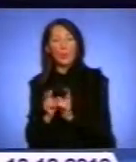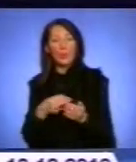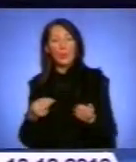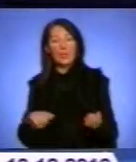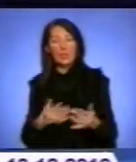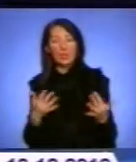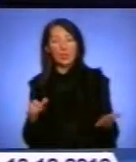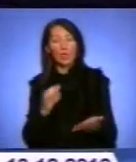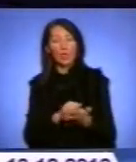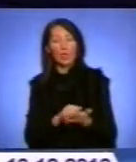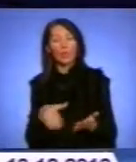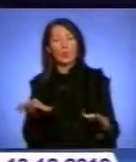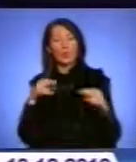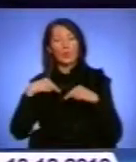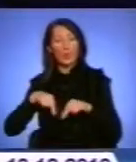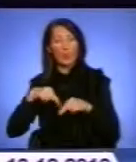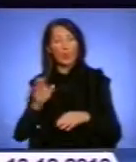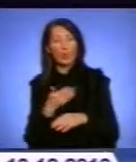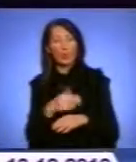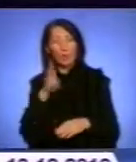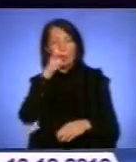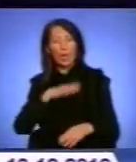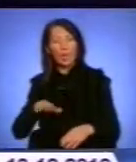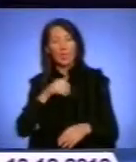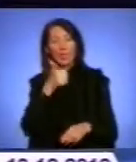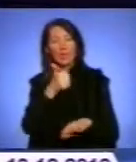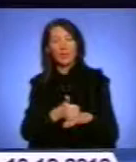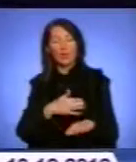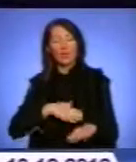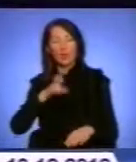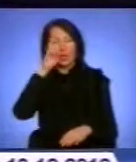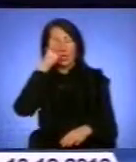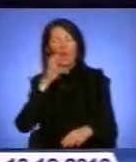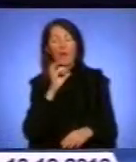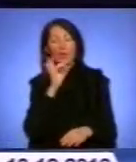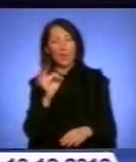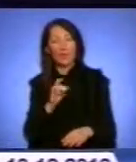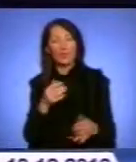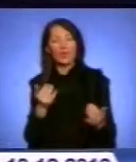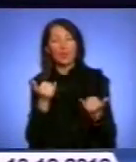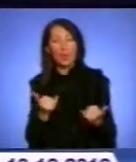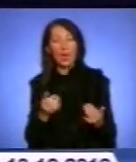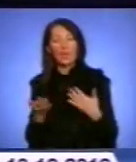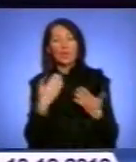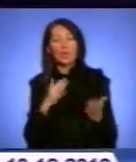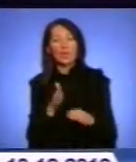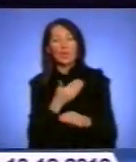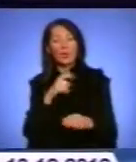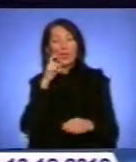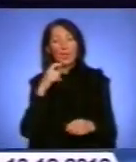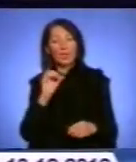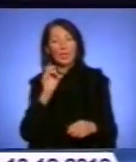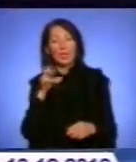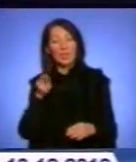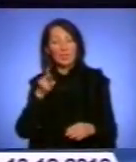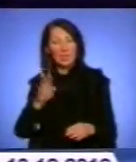документів про співпрацю між країнами. Глава нашої держави наголосив, відтепер відносини між Україною і Індією будуть тіснішими